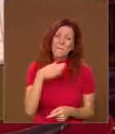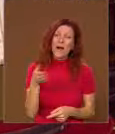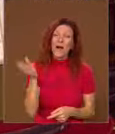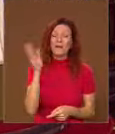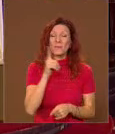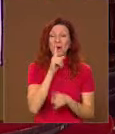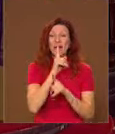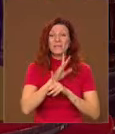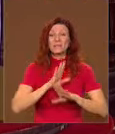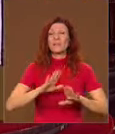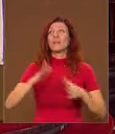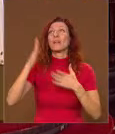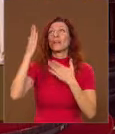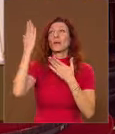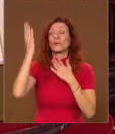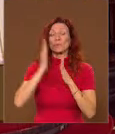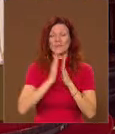да се помолим.